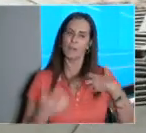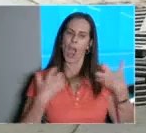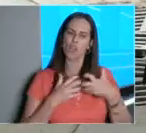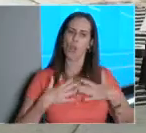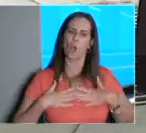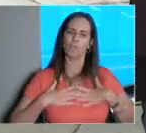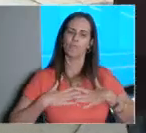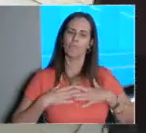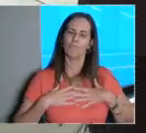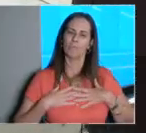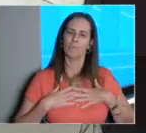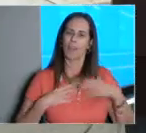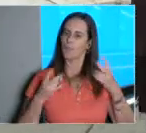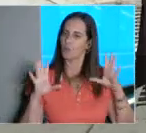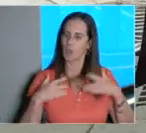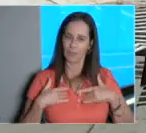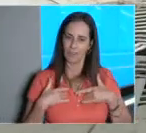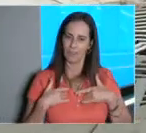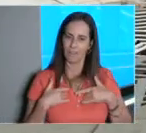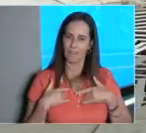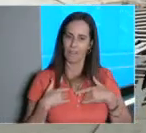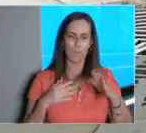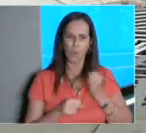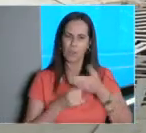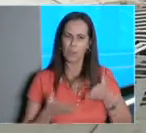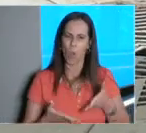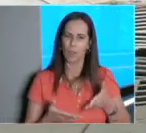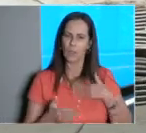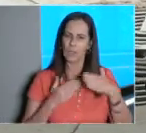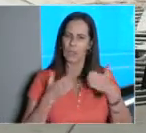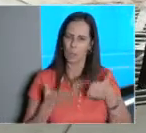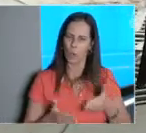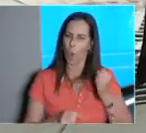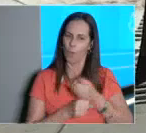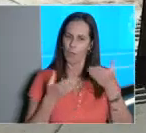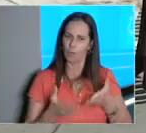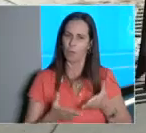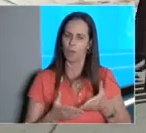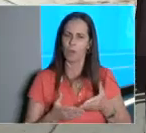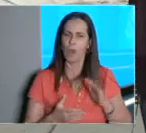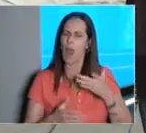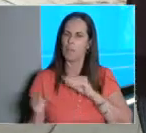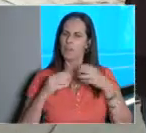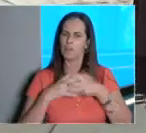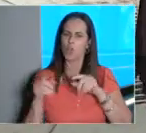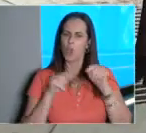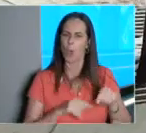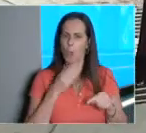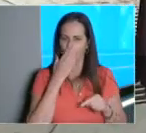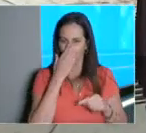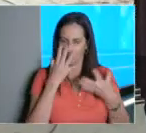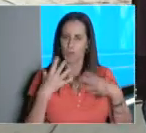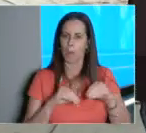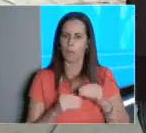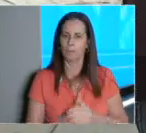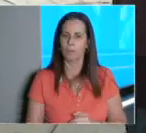מאשדוד, אבל זה לא משנה לעיר. אז מה אתה עושה בכפר סבא? אני גר פה, עובד פה, מזכיר דירה. למה עבדת מאשדוד בכפר סבא?